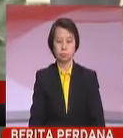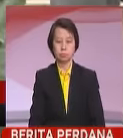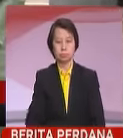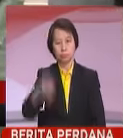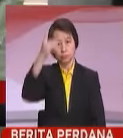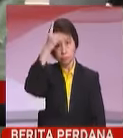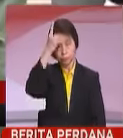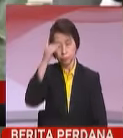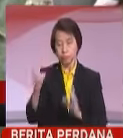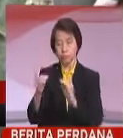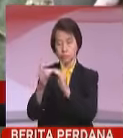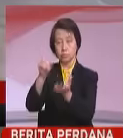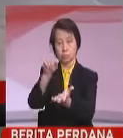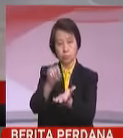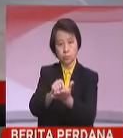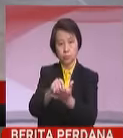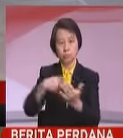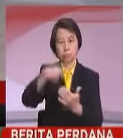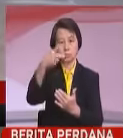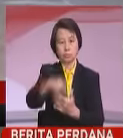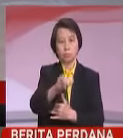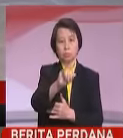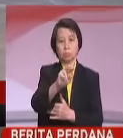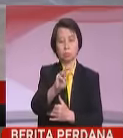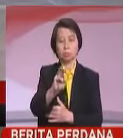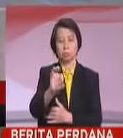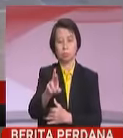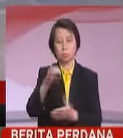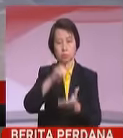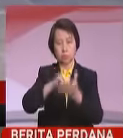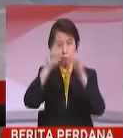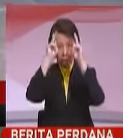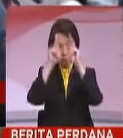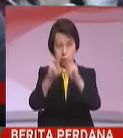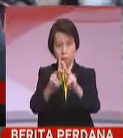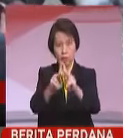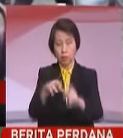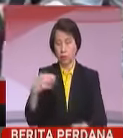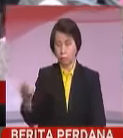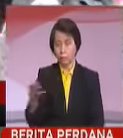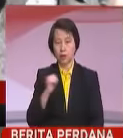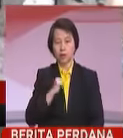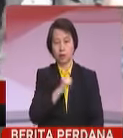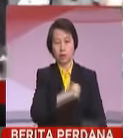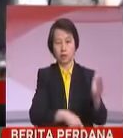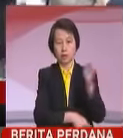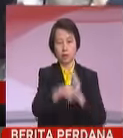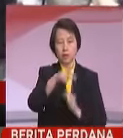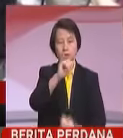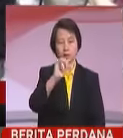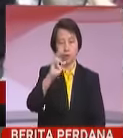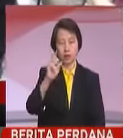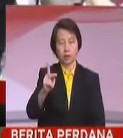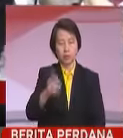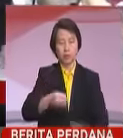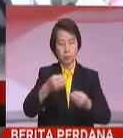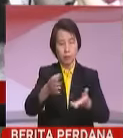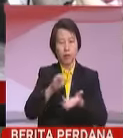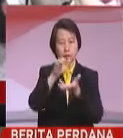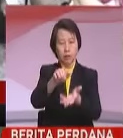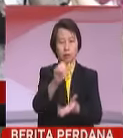Datuk Saifuddin ditemui media pada program Indra Mahkota Prihatin di Kuantan, Pahang. Beliau yang juga ahli Parlimen Indra Mahkota terus menyampaikan